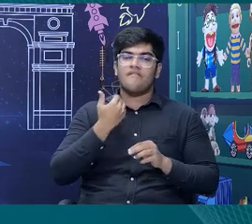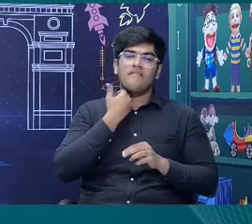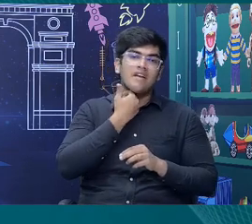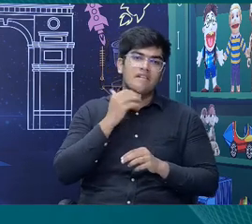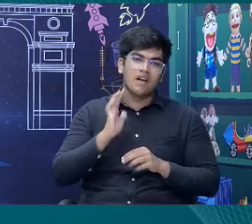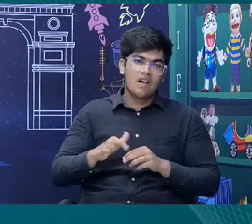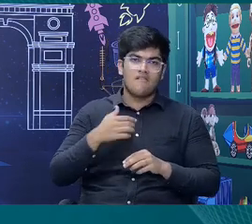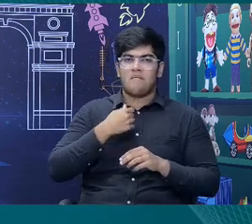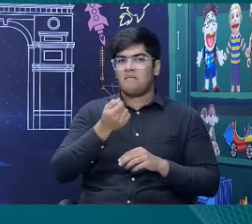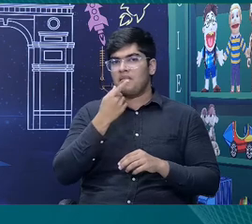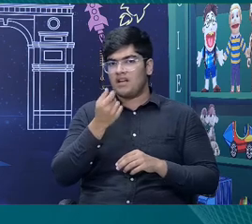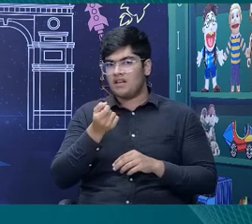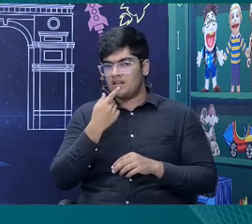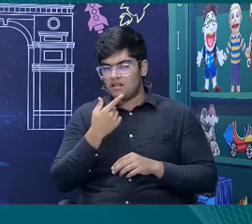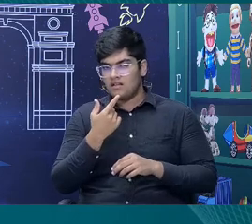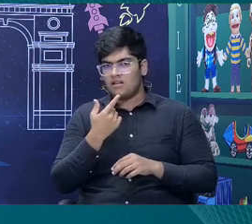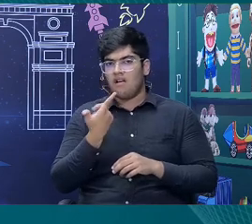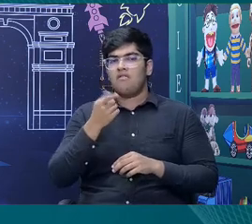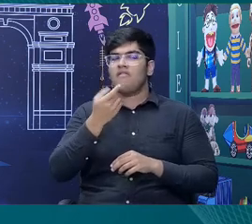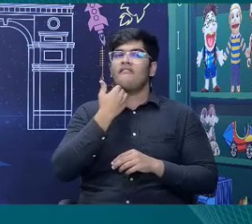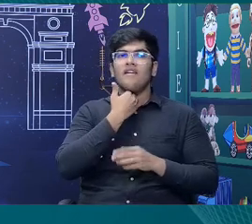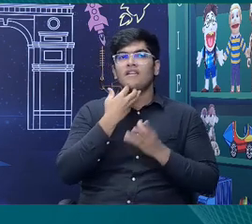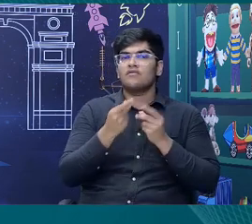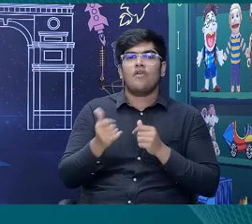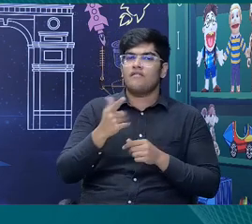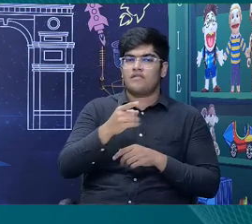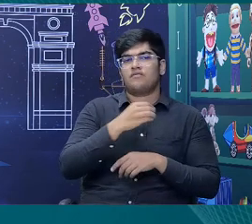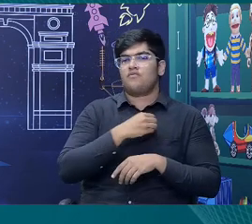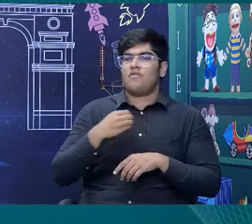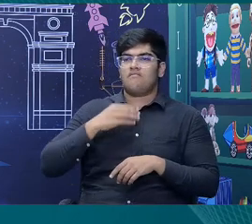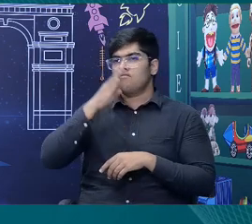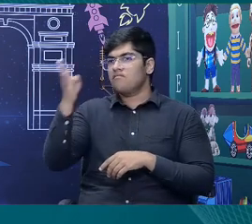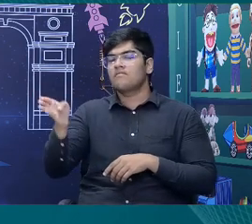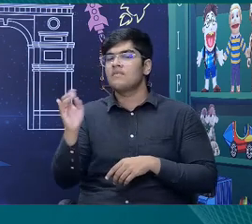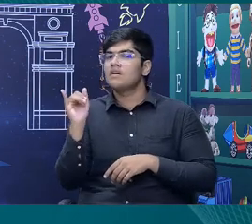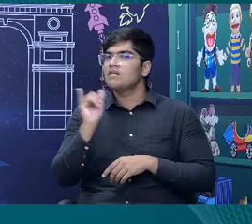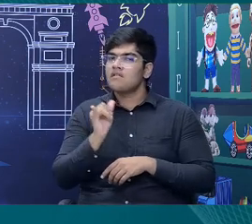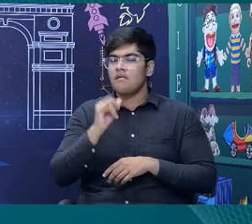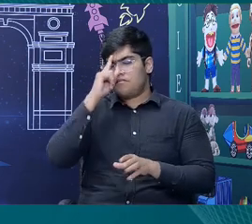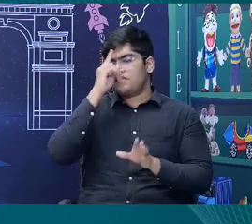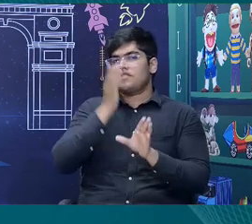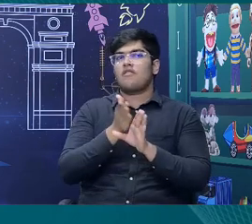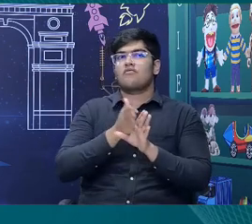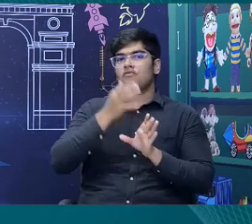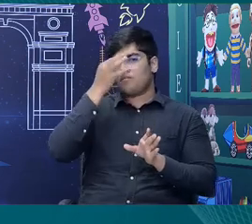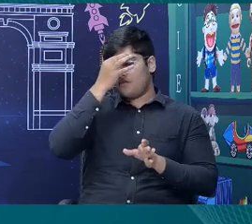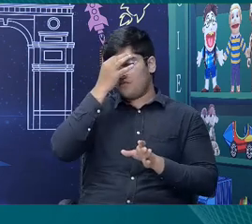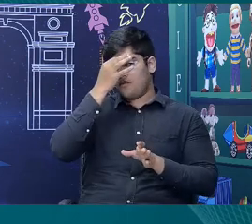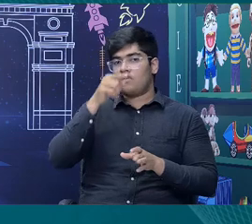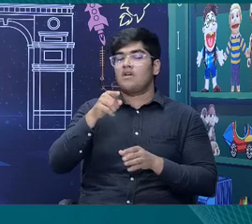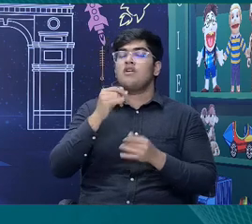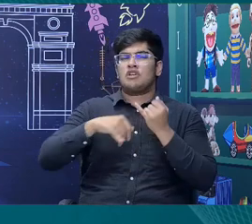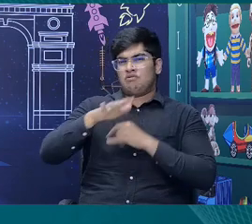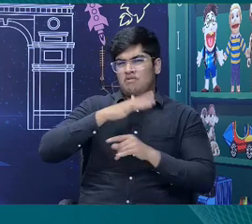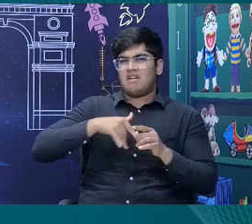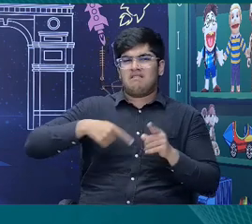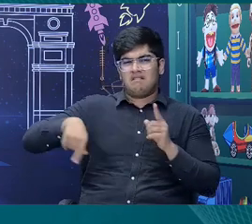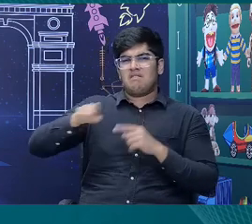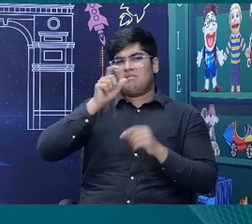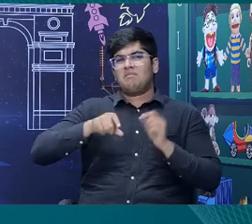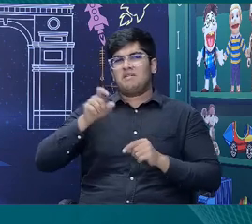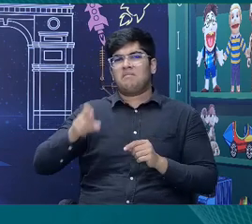हो आपका बुखार ठीक नहीं हो रहा आप डॉक्टर के पास जाओगे वैसे ही साइकोलॉजिकल इश्यूज है हां हमारी सोसाइटी में स्टिग्मा है लेकिन